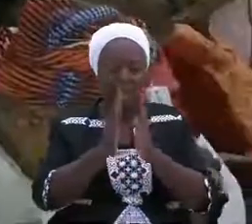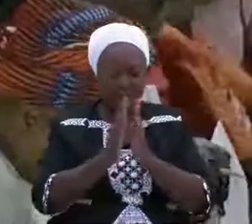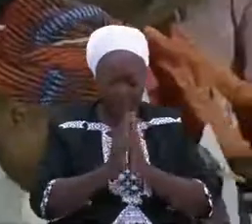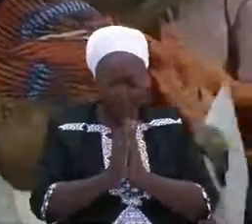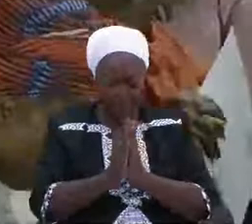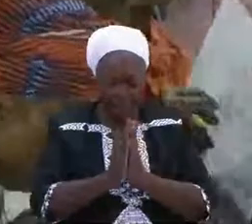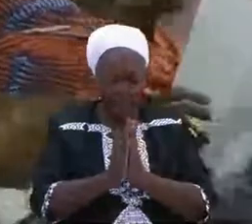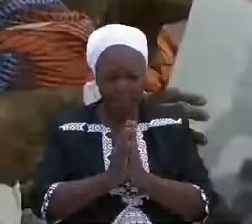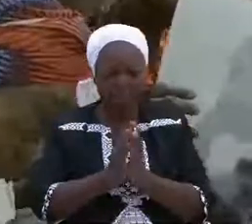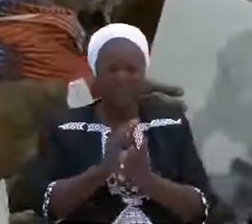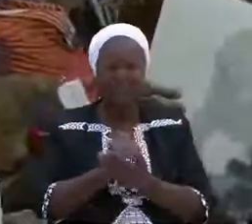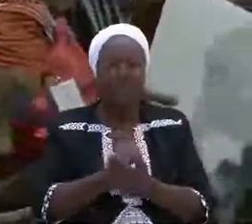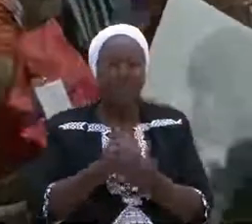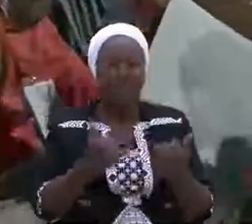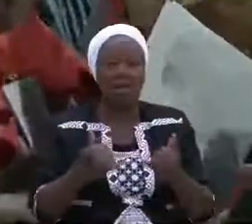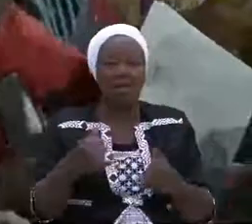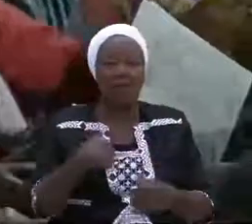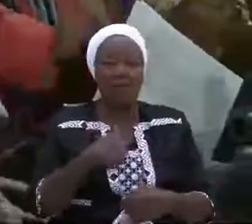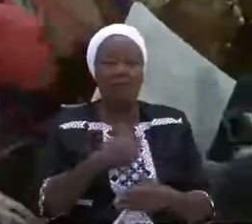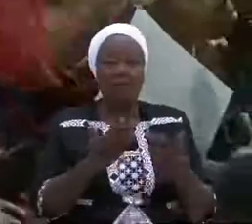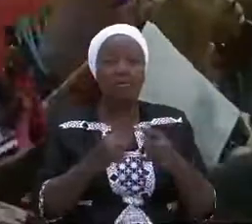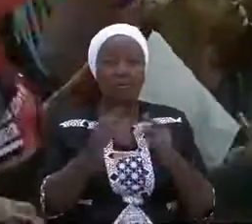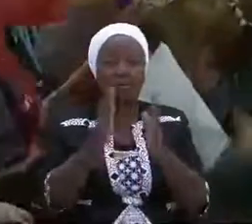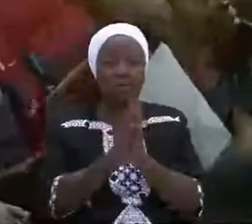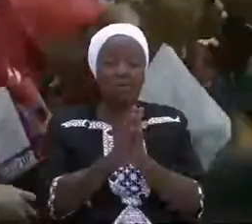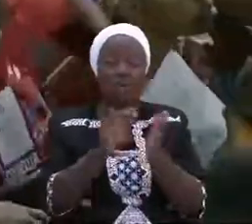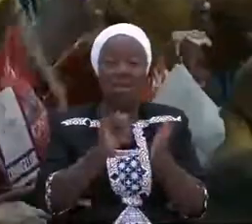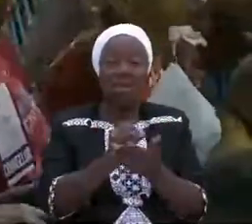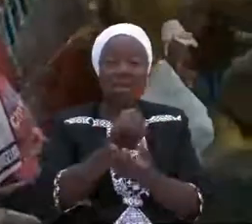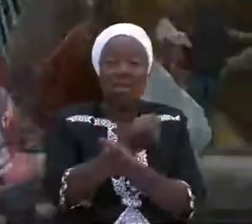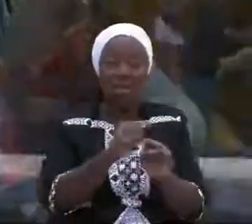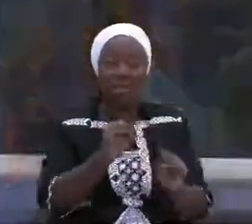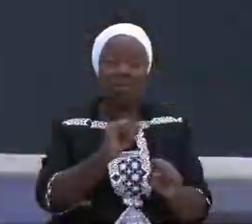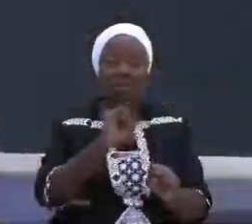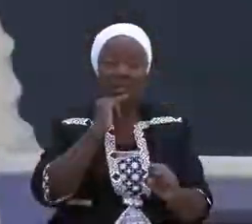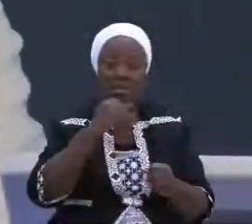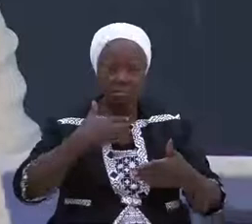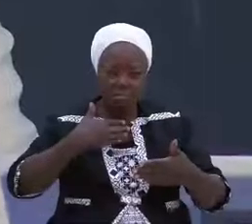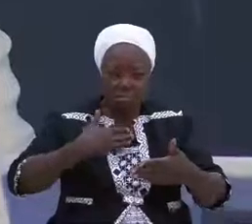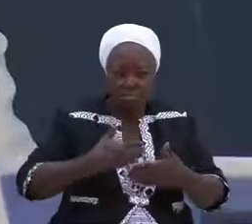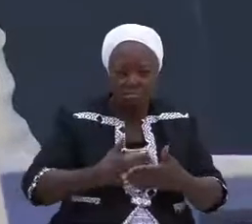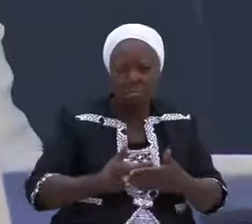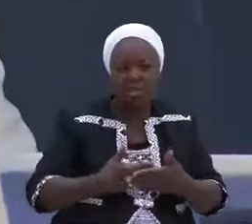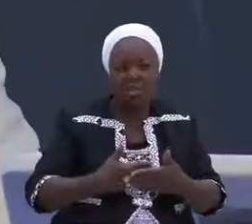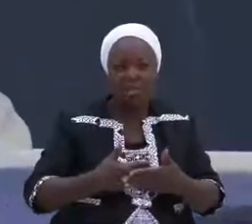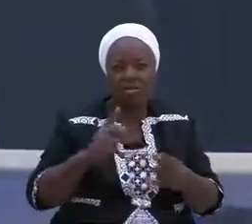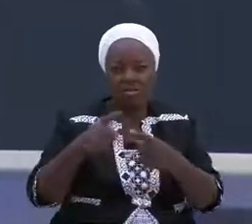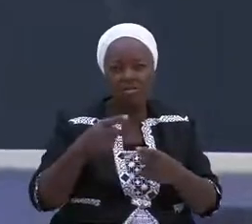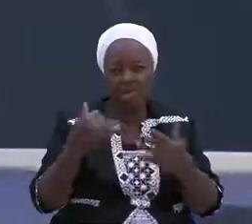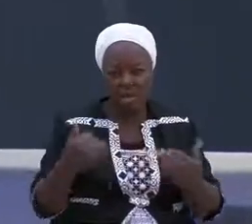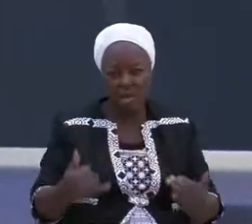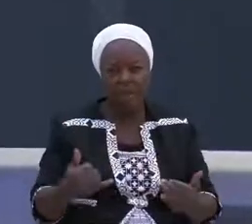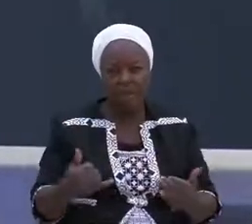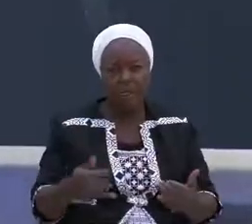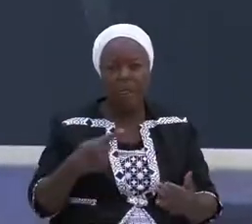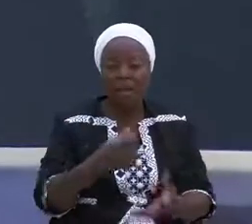Amen. La tête baissée, les yeux fermés. Ce salut est près de toi.